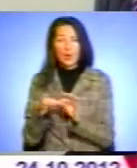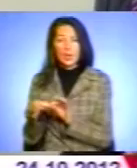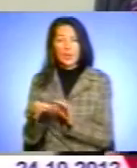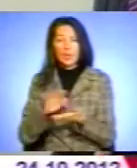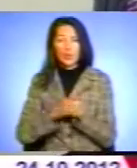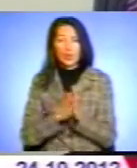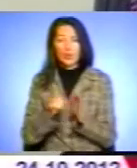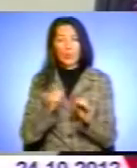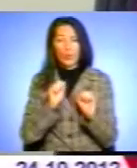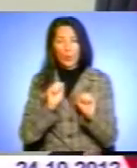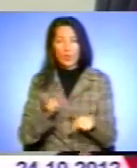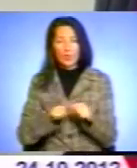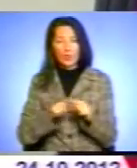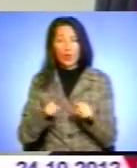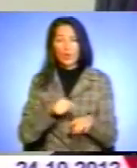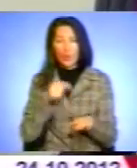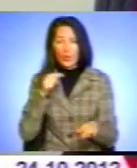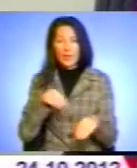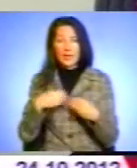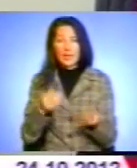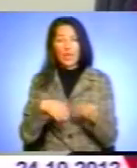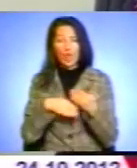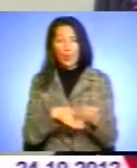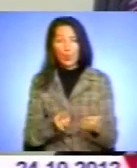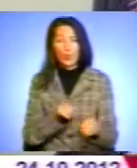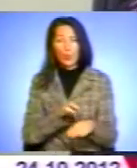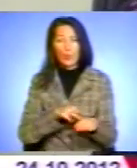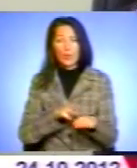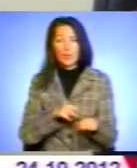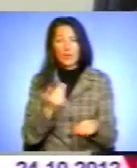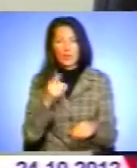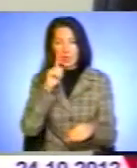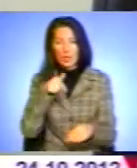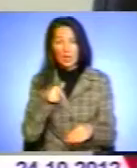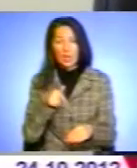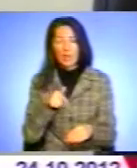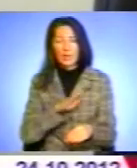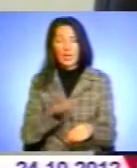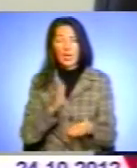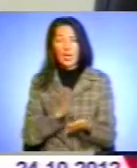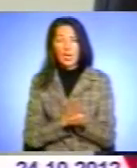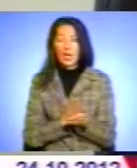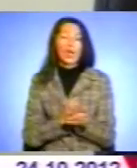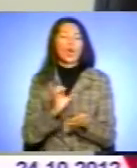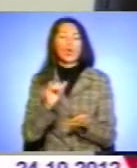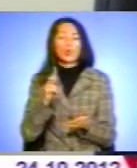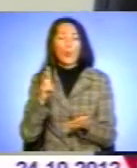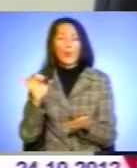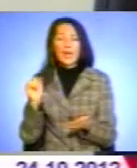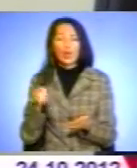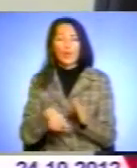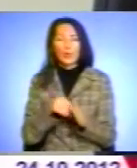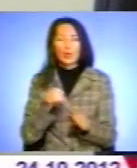могли оперативно зреагувати, надати допомогу, тому що міліція, ви знаєте, не є суб'єктом виборчого процесу. Натомість